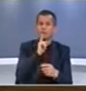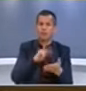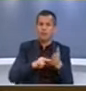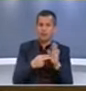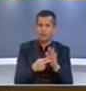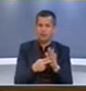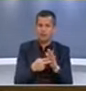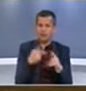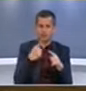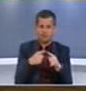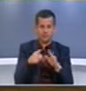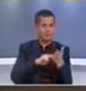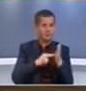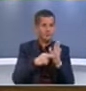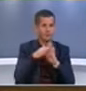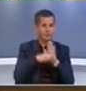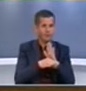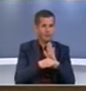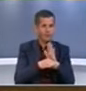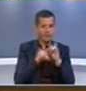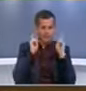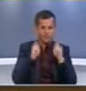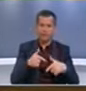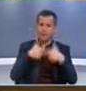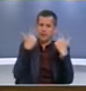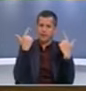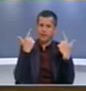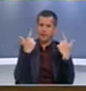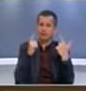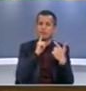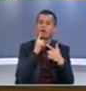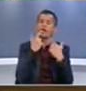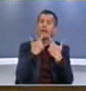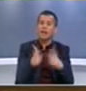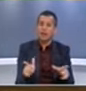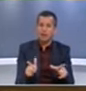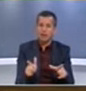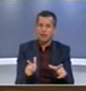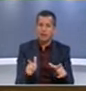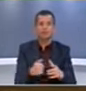dhe me kt planor pfund do kemi shart se lej